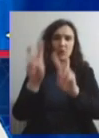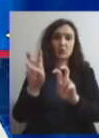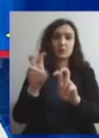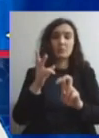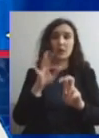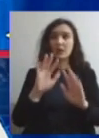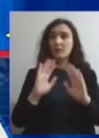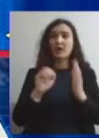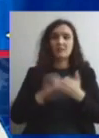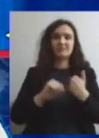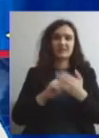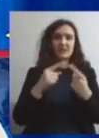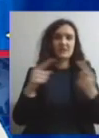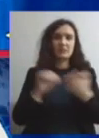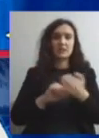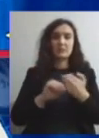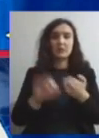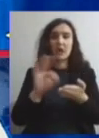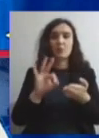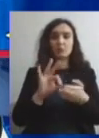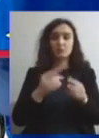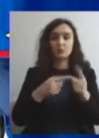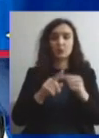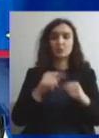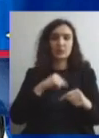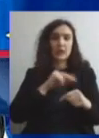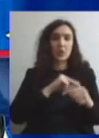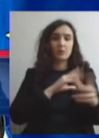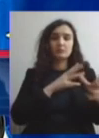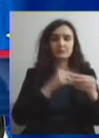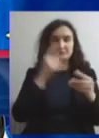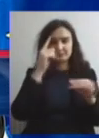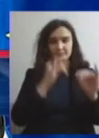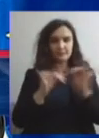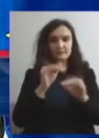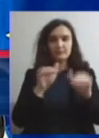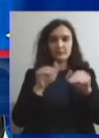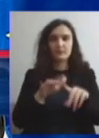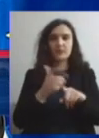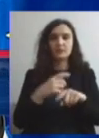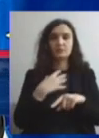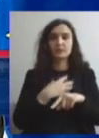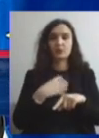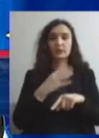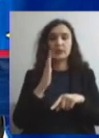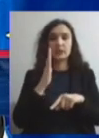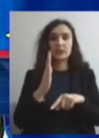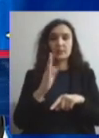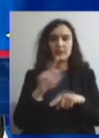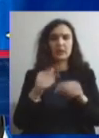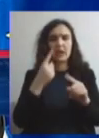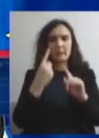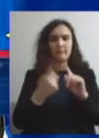პირობებიდან გამომდინარე და ასევე ჩვენს კოლეგებთან შეთანხმებით მივიღეთ გადაწყვეტილება, რომ ძალიან მნიშვნელოვანი იქნებოდა და ეფექტური